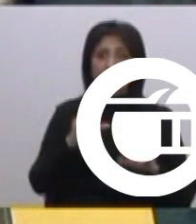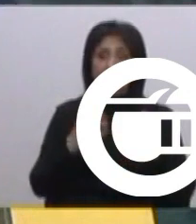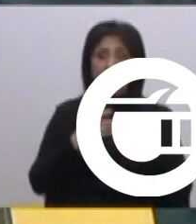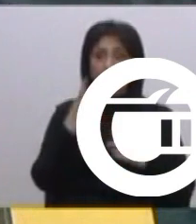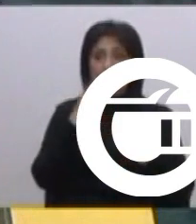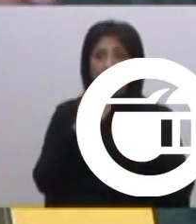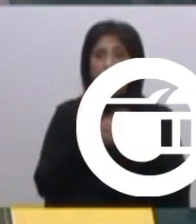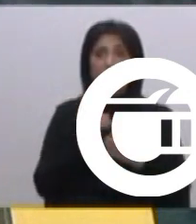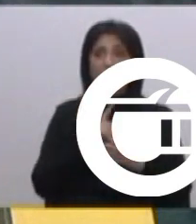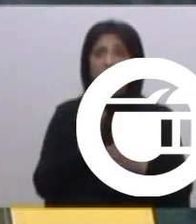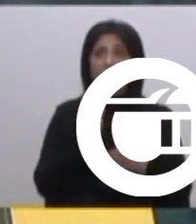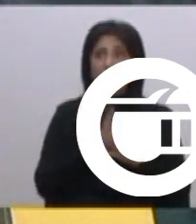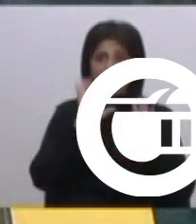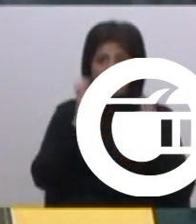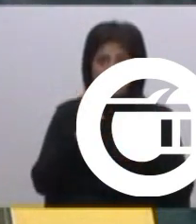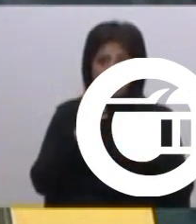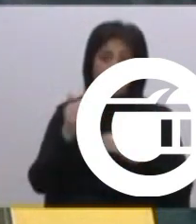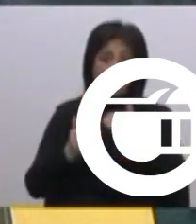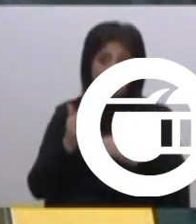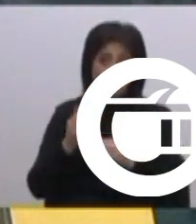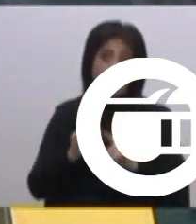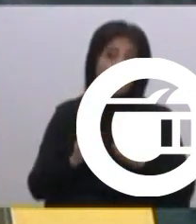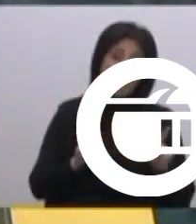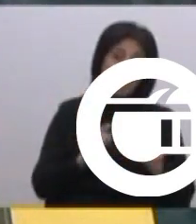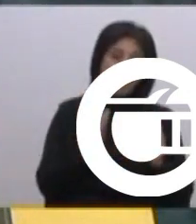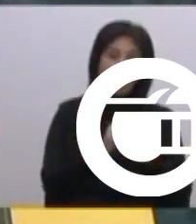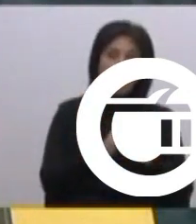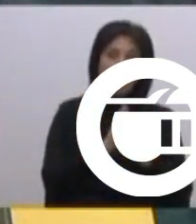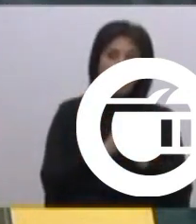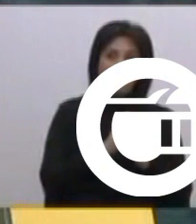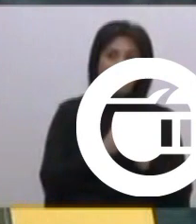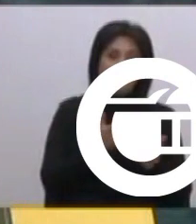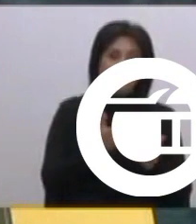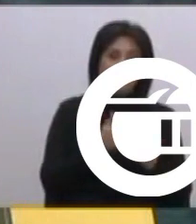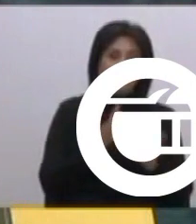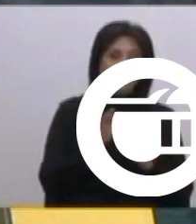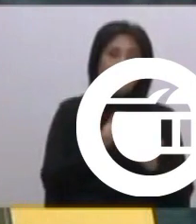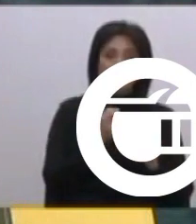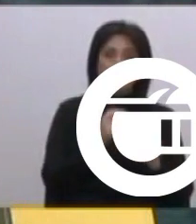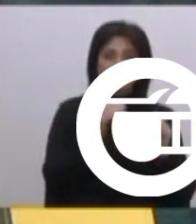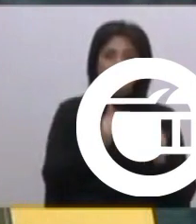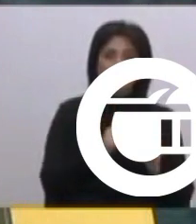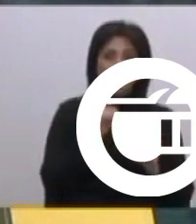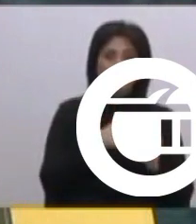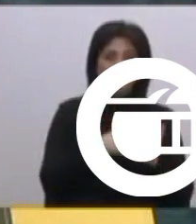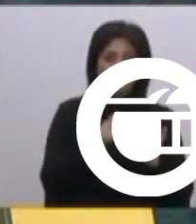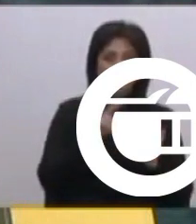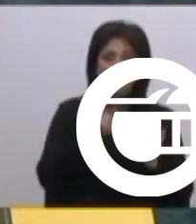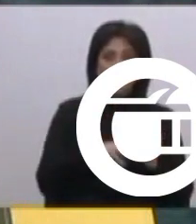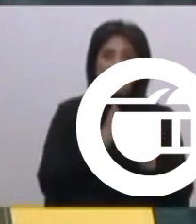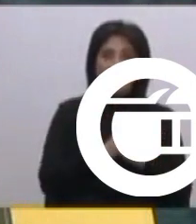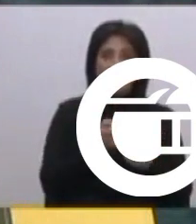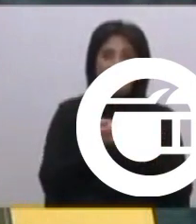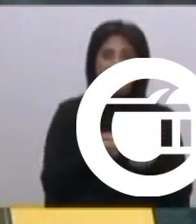სტატისტიკური მონაცემები აჩვენებს რას, რომ გვაქვს სერიოზული პროგრესი, მაგრამ კვლავაც არ გვაქვს სახარბიელო ვითარება, ხო? თუნდაც 1800 ლარი